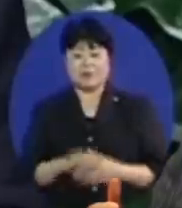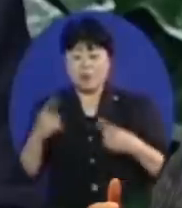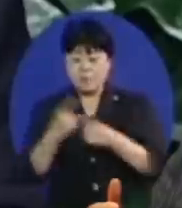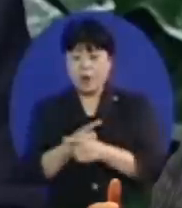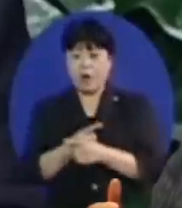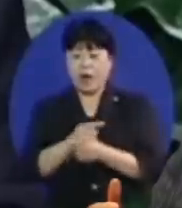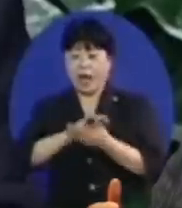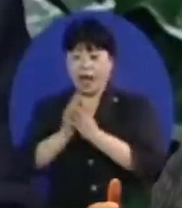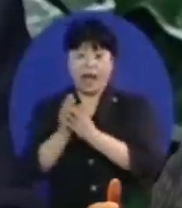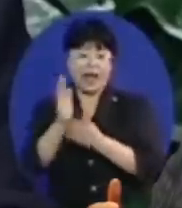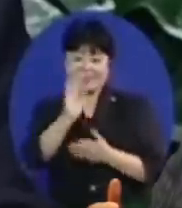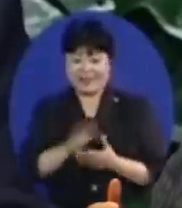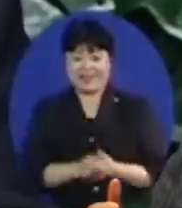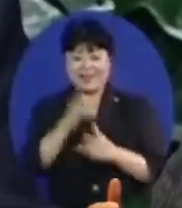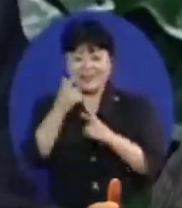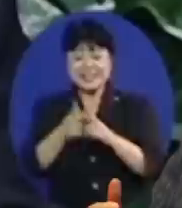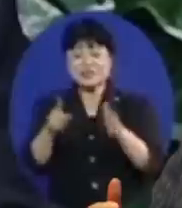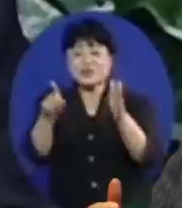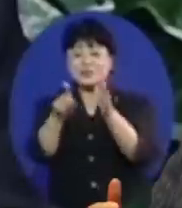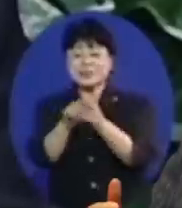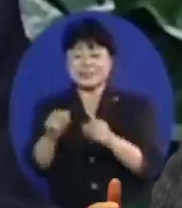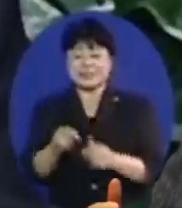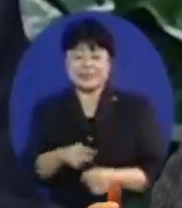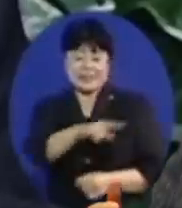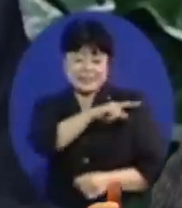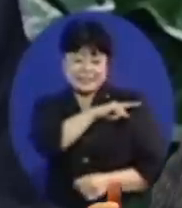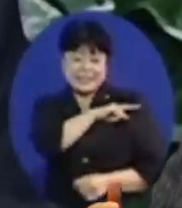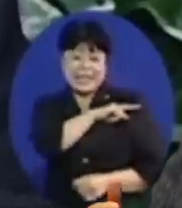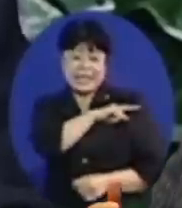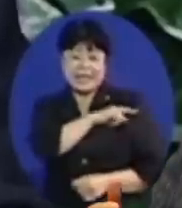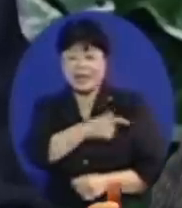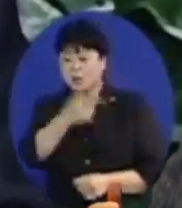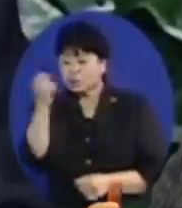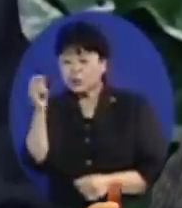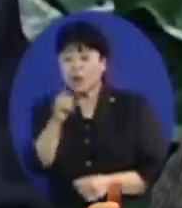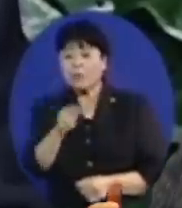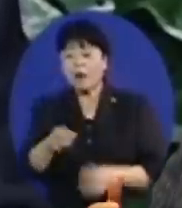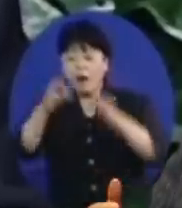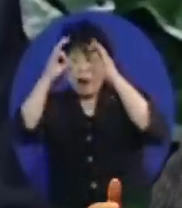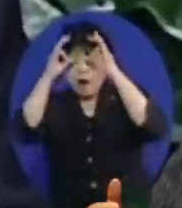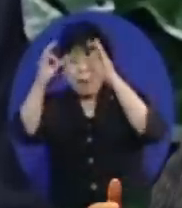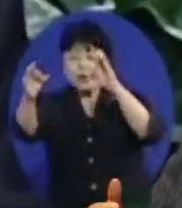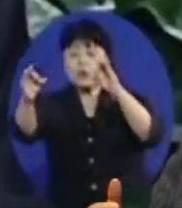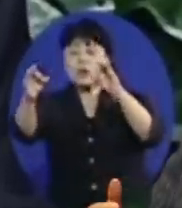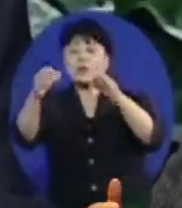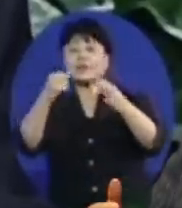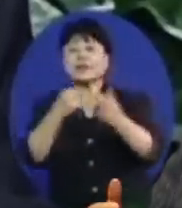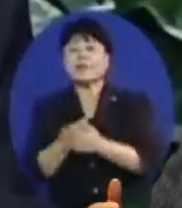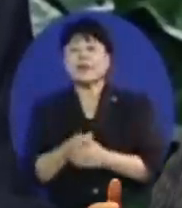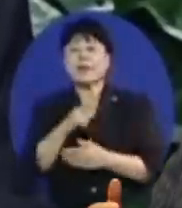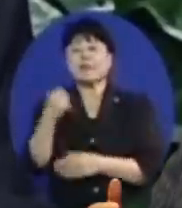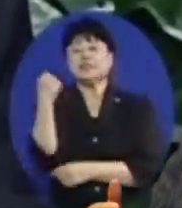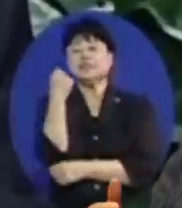것입니다. 오늘 예수 믿는 사람들에게 가장 큰 결점은 보는 것으로 마음이 흔들리는